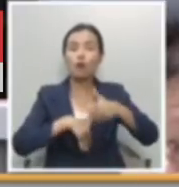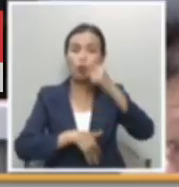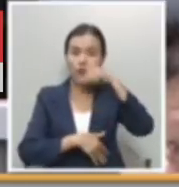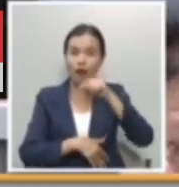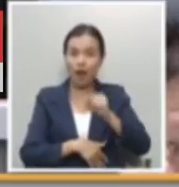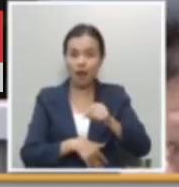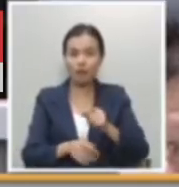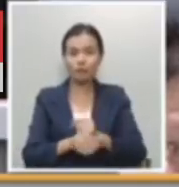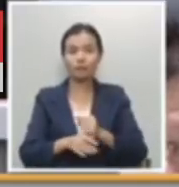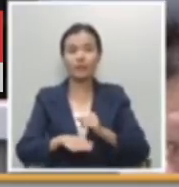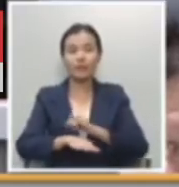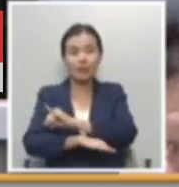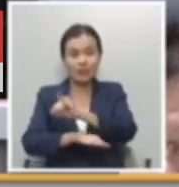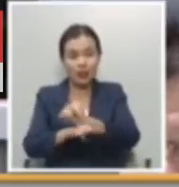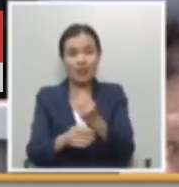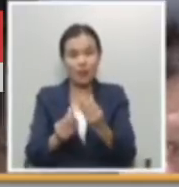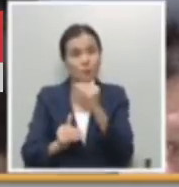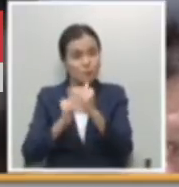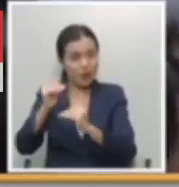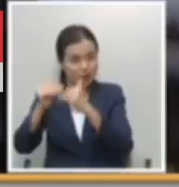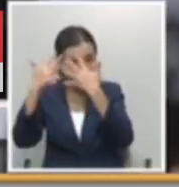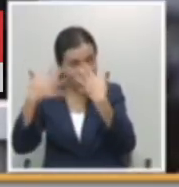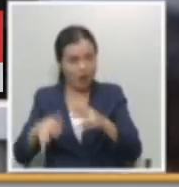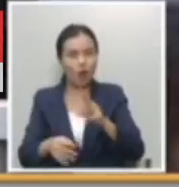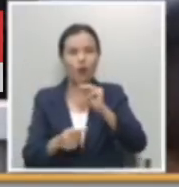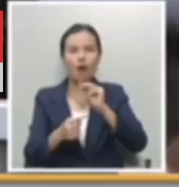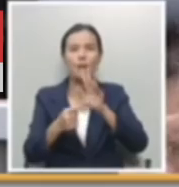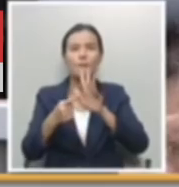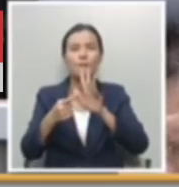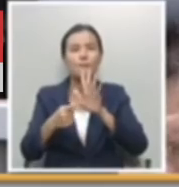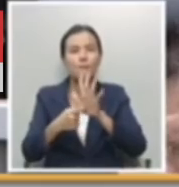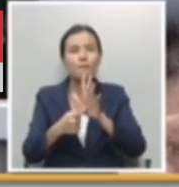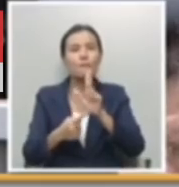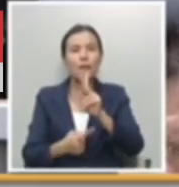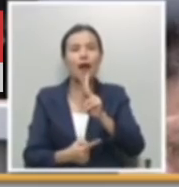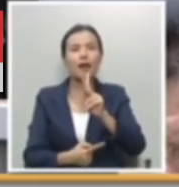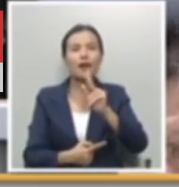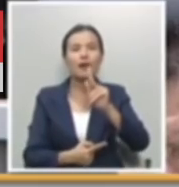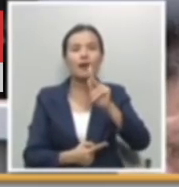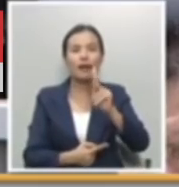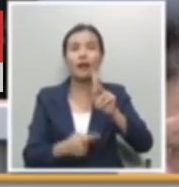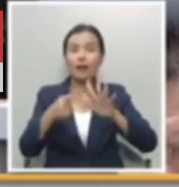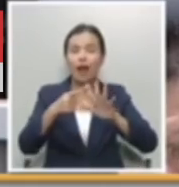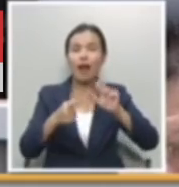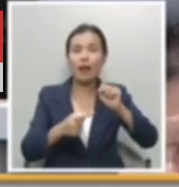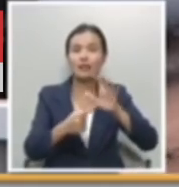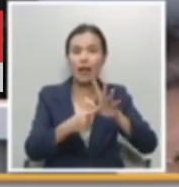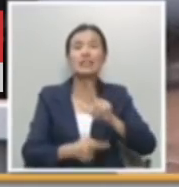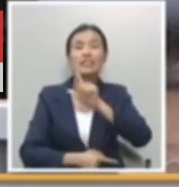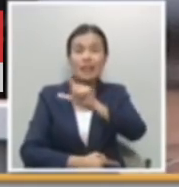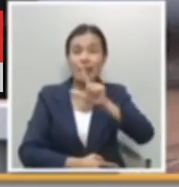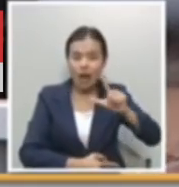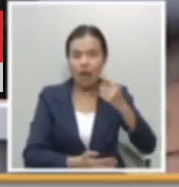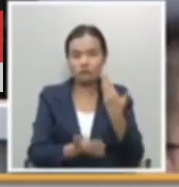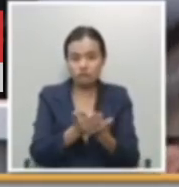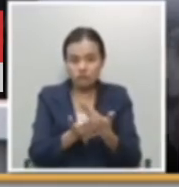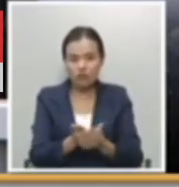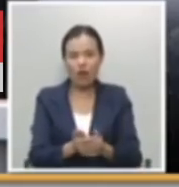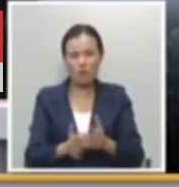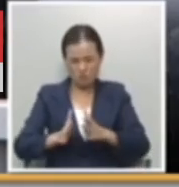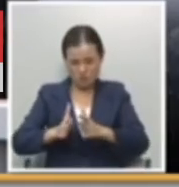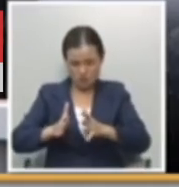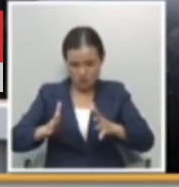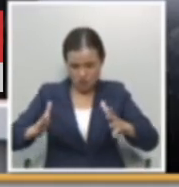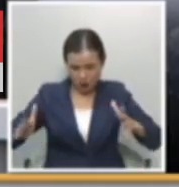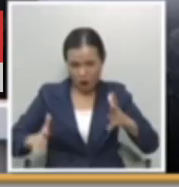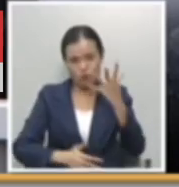ที่ดินมักกะสันเนี่ยพัฒนาแล้วเนี่ยมูลค่าเป็นล้านล้านไม่ใช่เป็น1แสนล้านเป็นล้านล้านมันใหญ่มากมันส